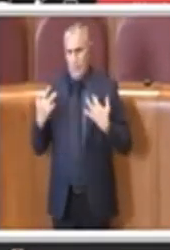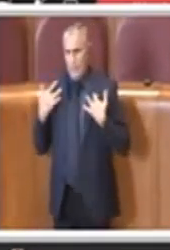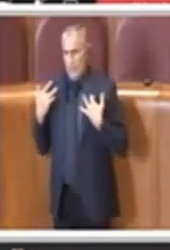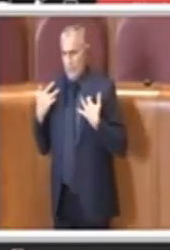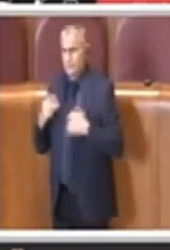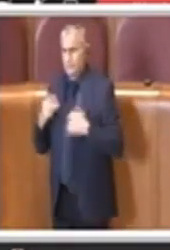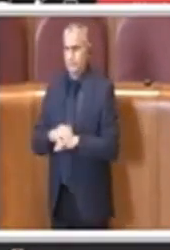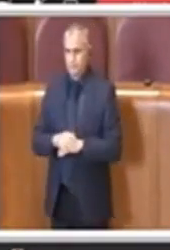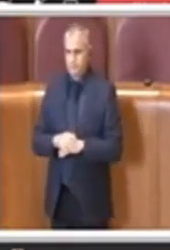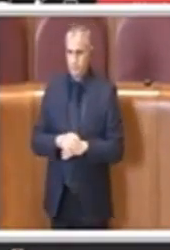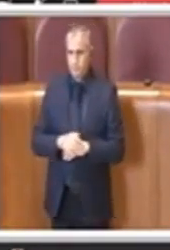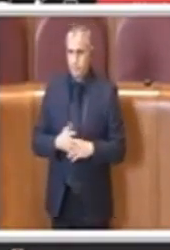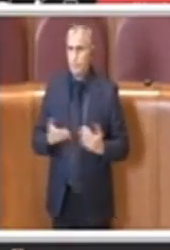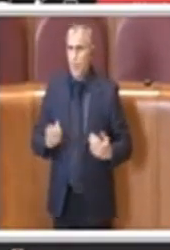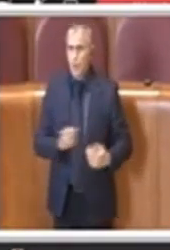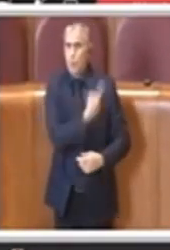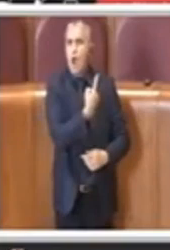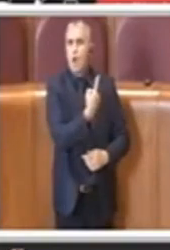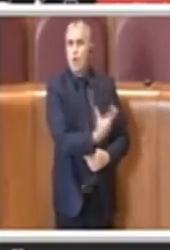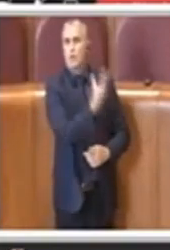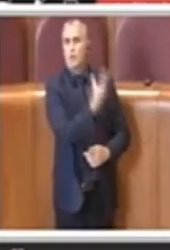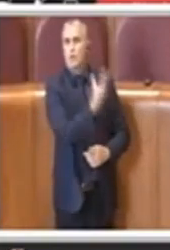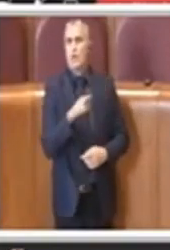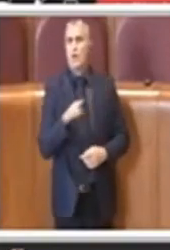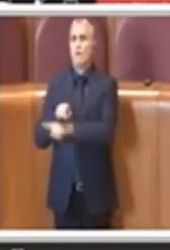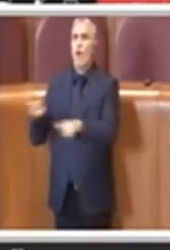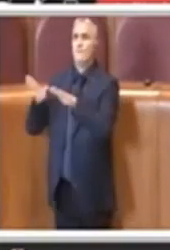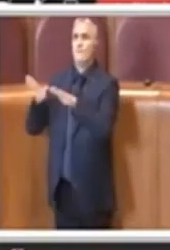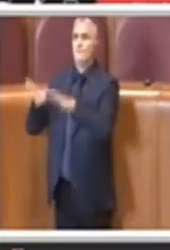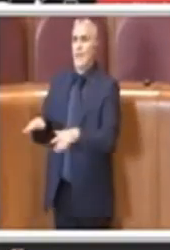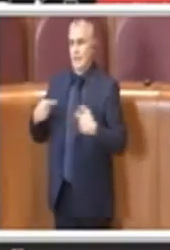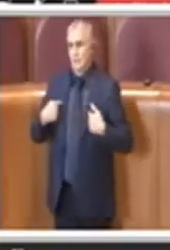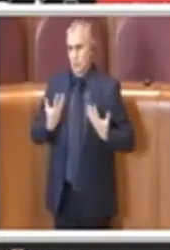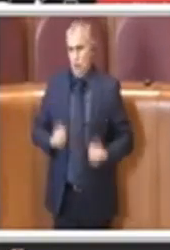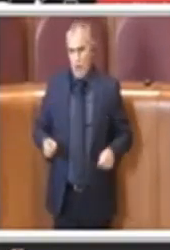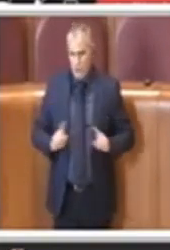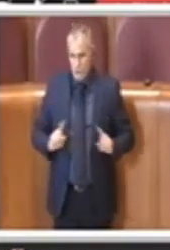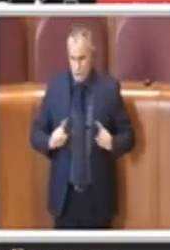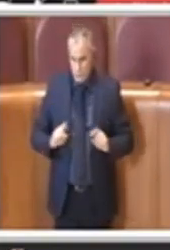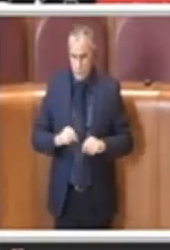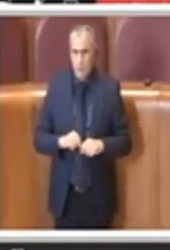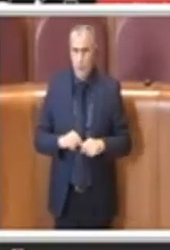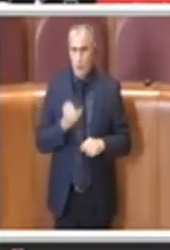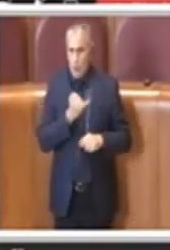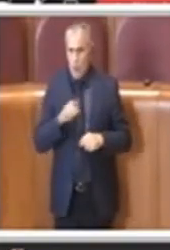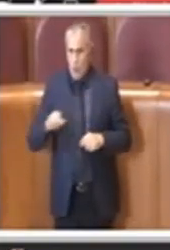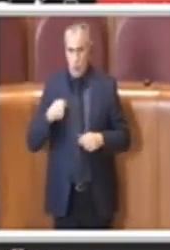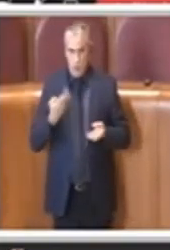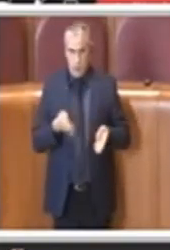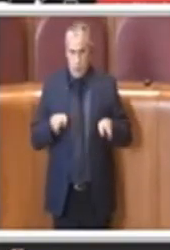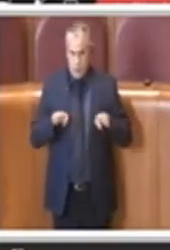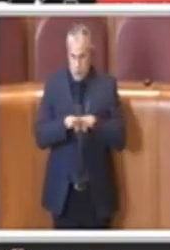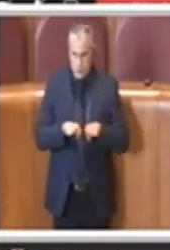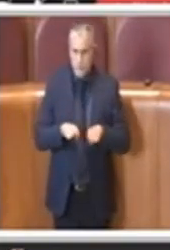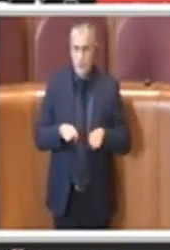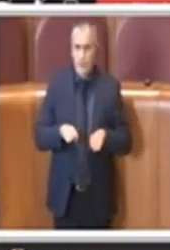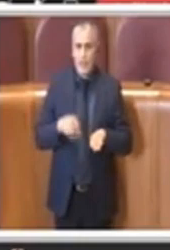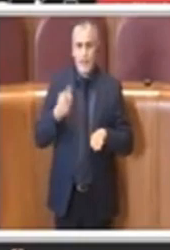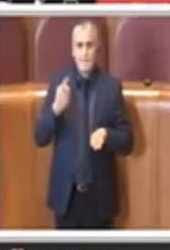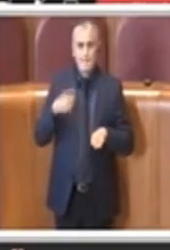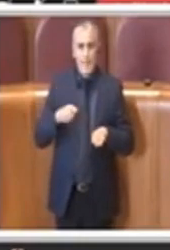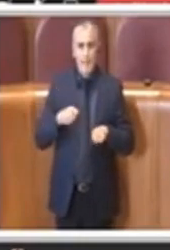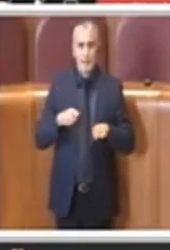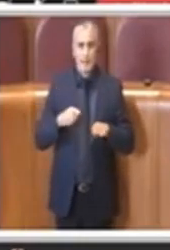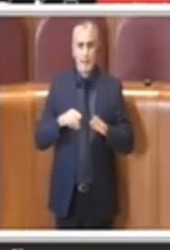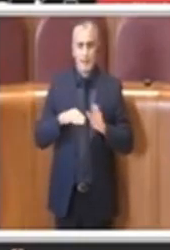Non lo accetto nel modo più assoluto. Concludo dicendo che sul piano d'azione per l'energia sostenibile e per